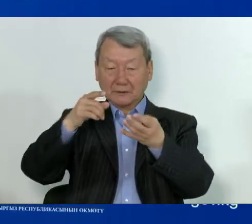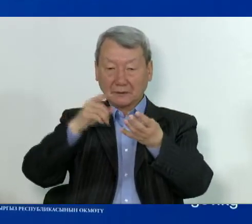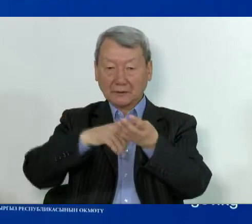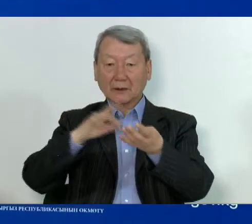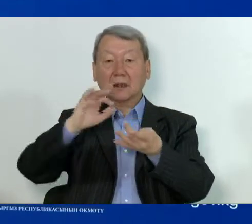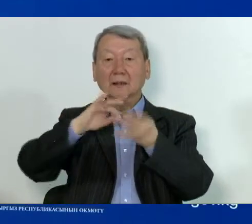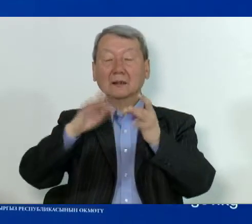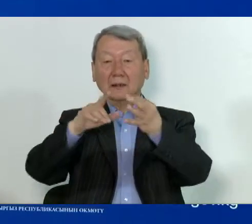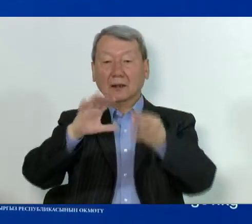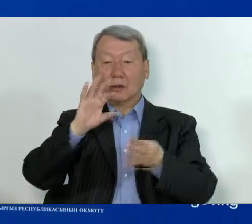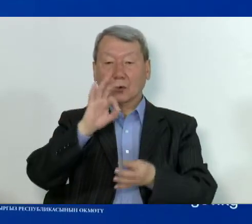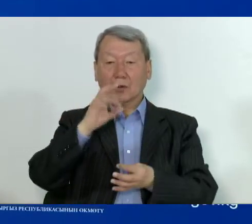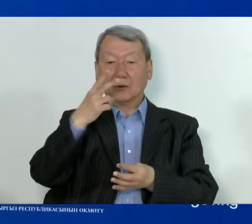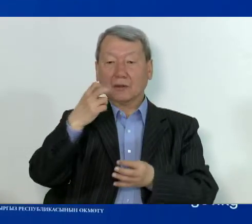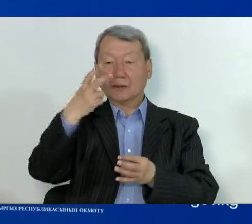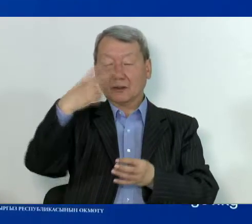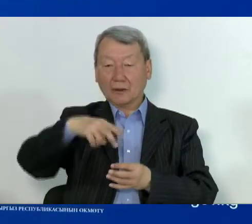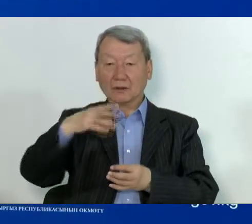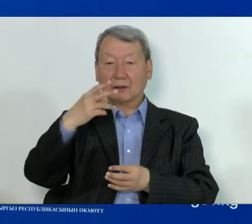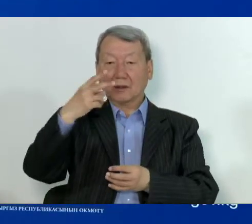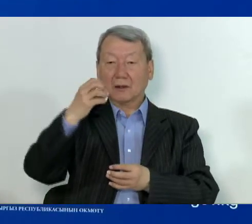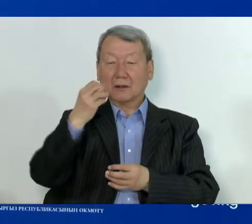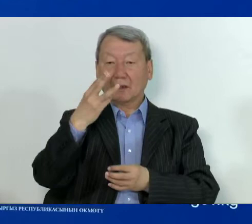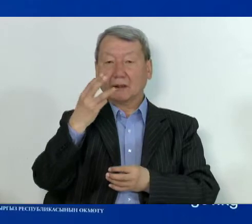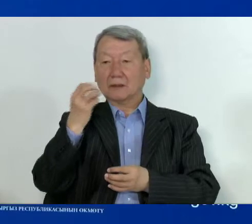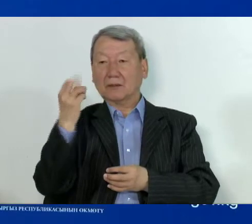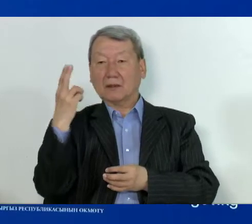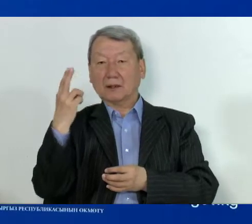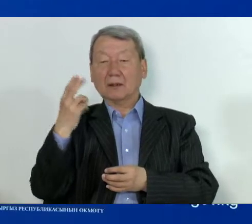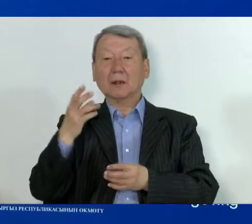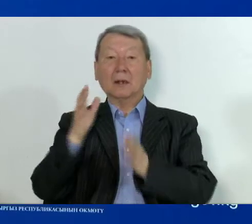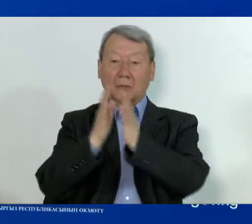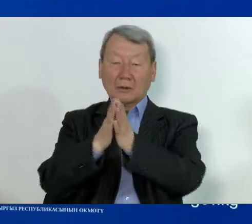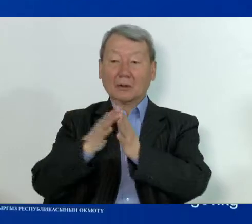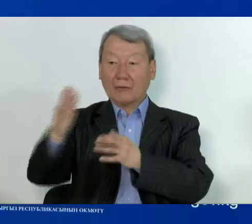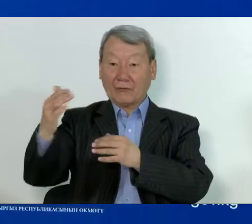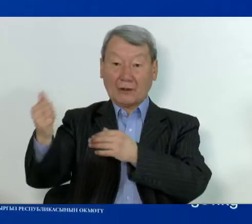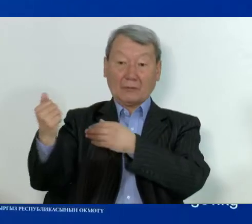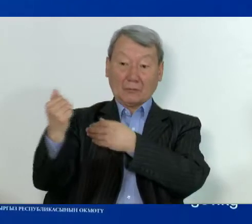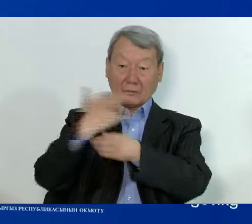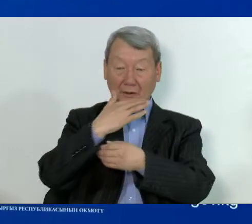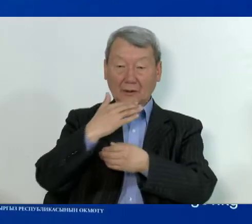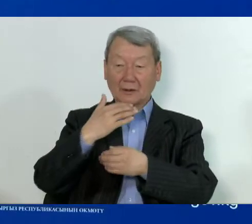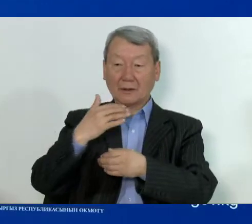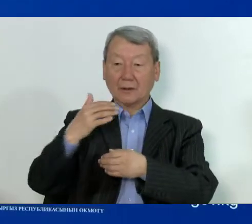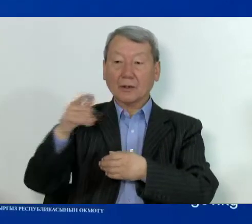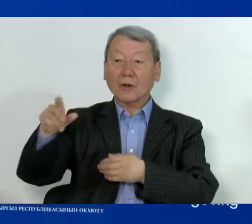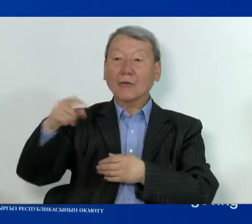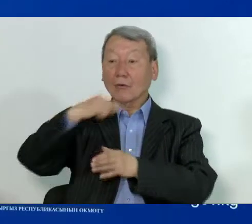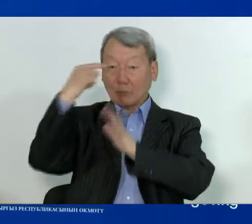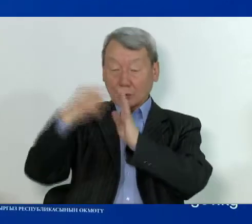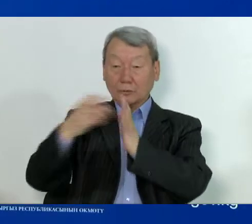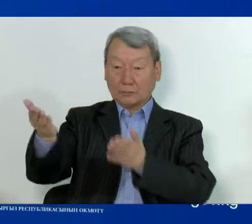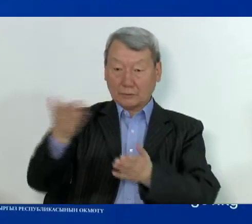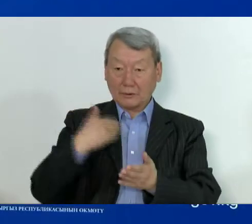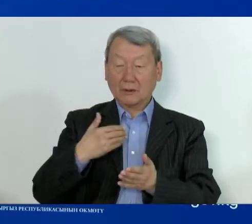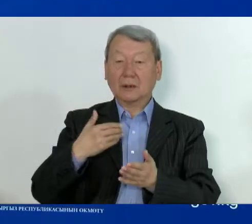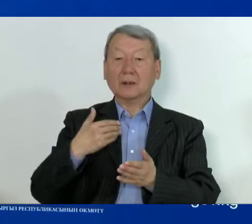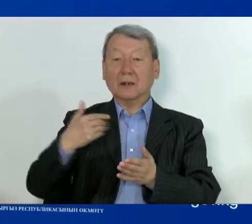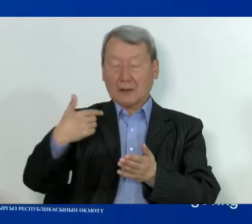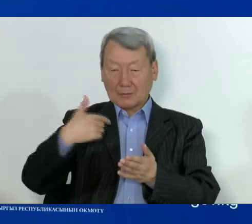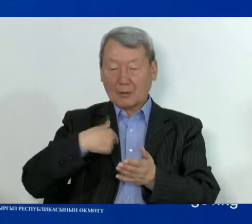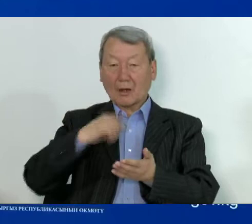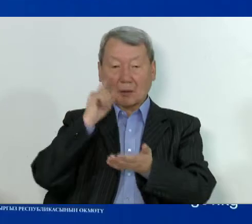бы повторить 0220 00 13 12. Пожалуйста, присылайте интересующие вас вопросы,